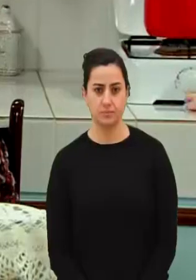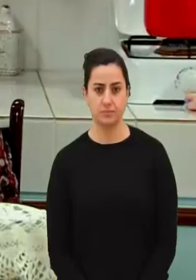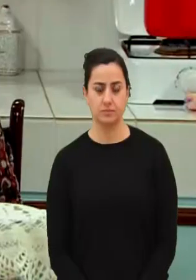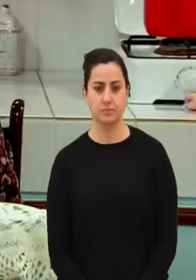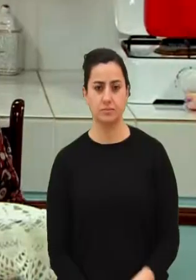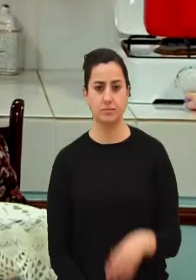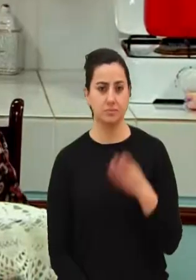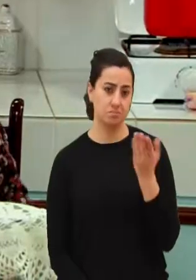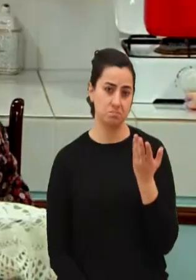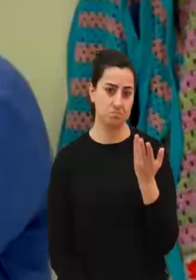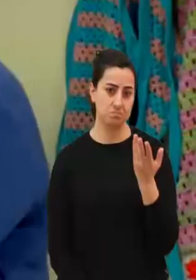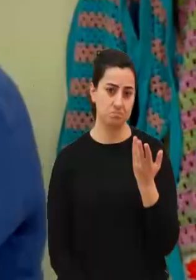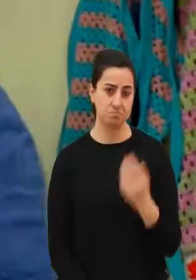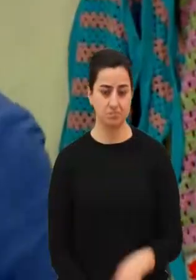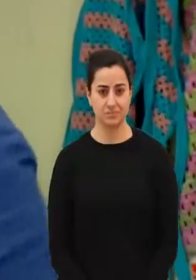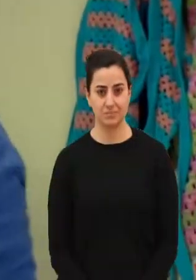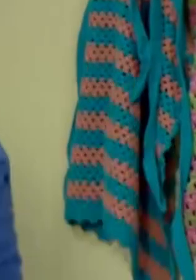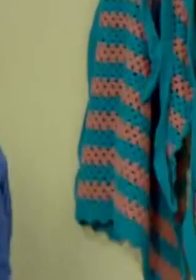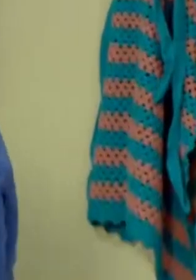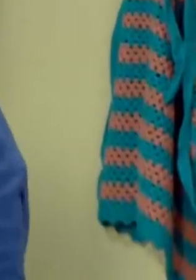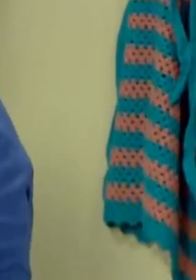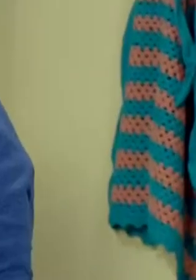Sen yıka onları. Hayır. İşte.